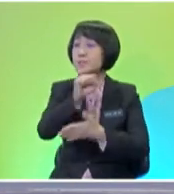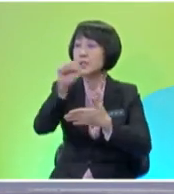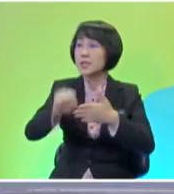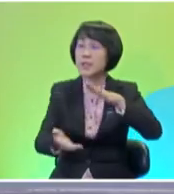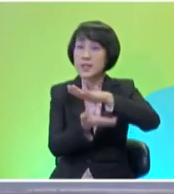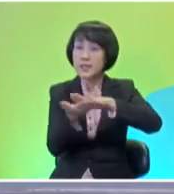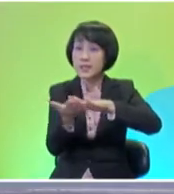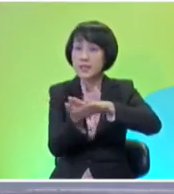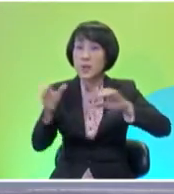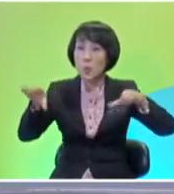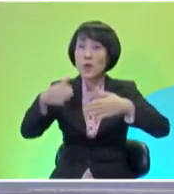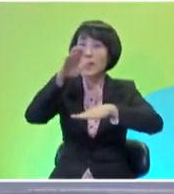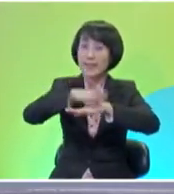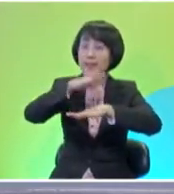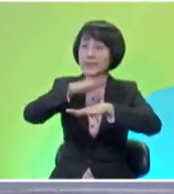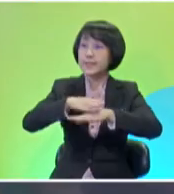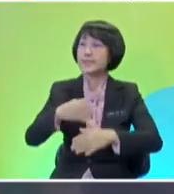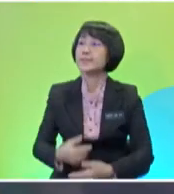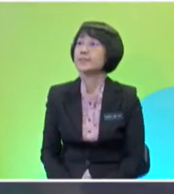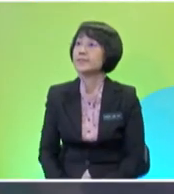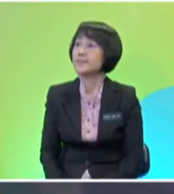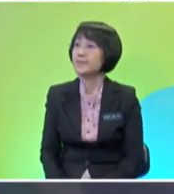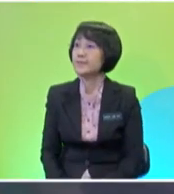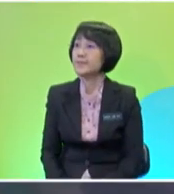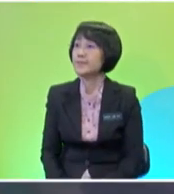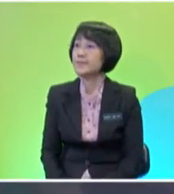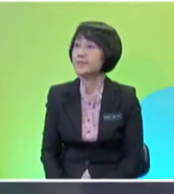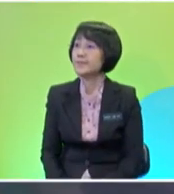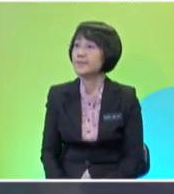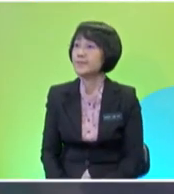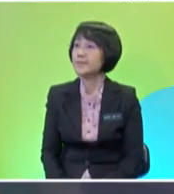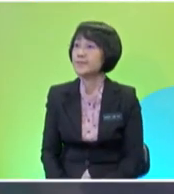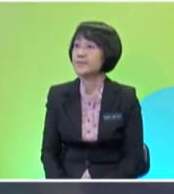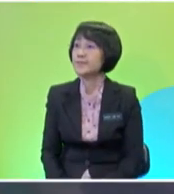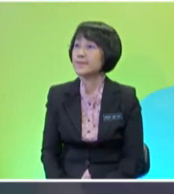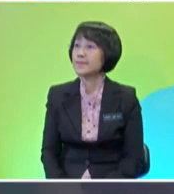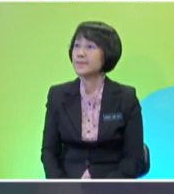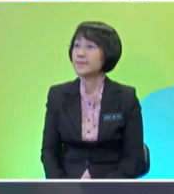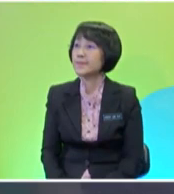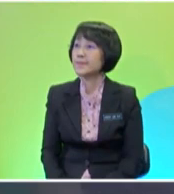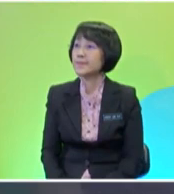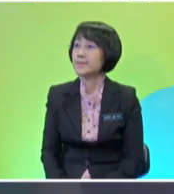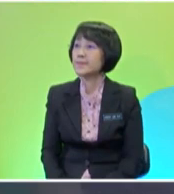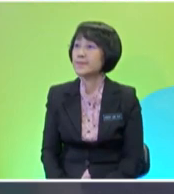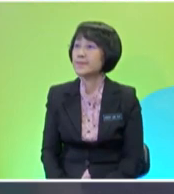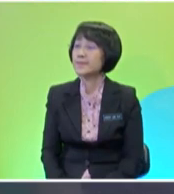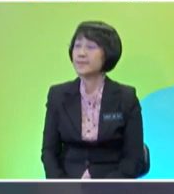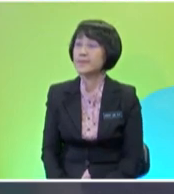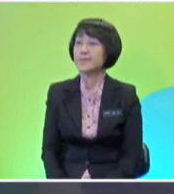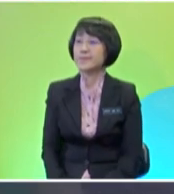bahagian atas. Okey, jom. Baik. Bismillah. Okey. Ini bahagian